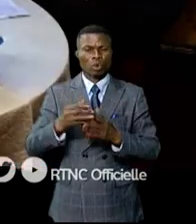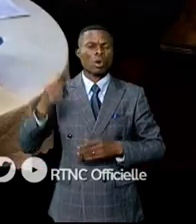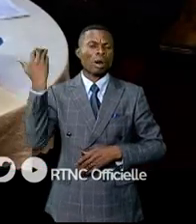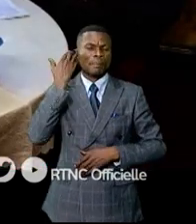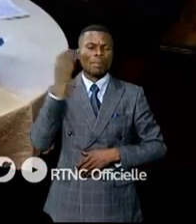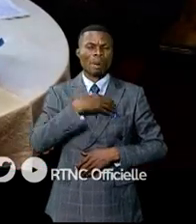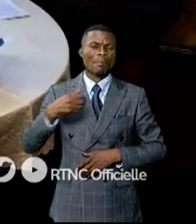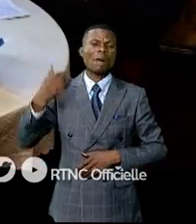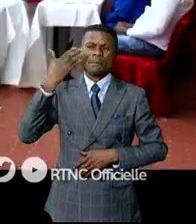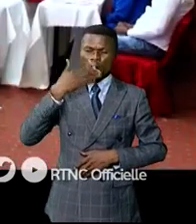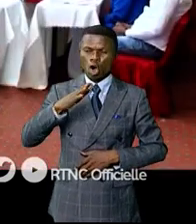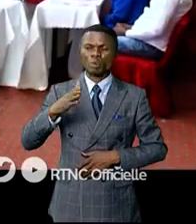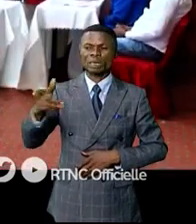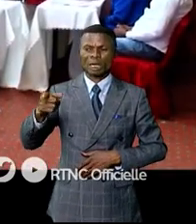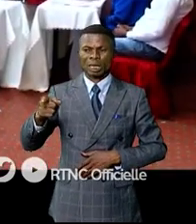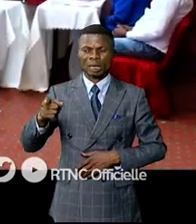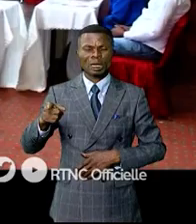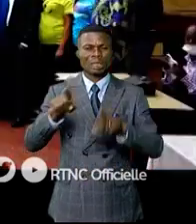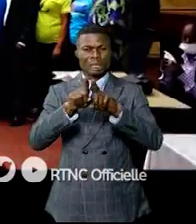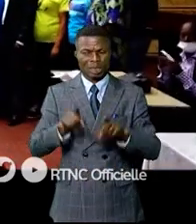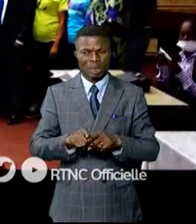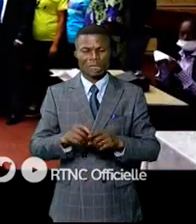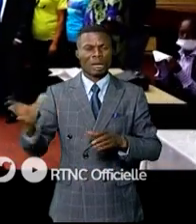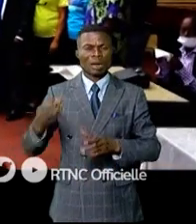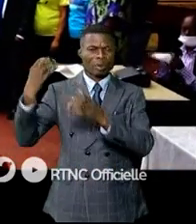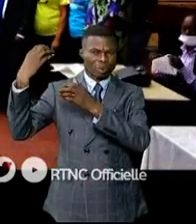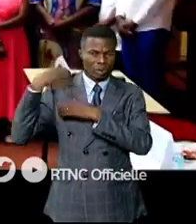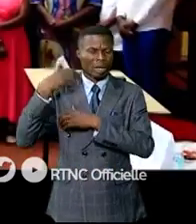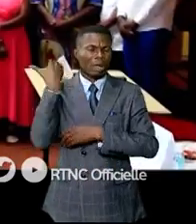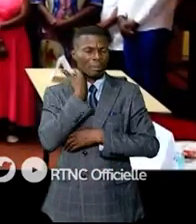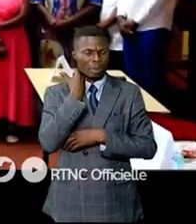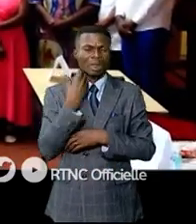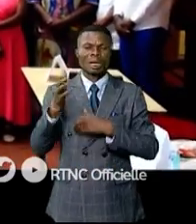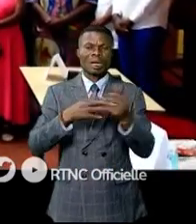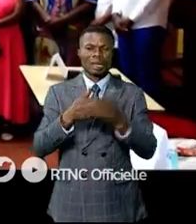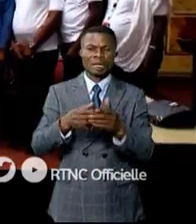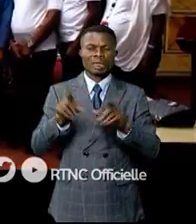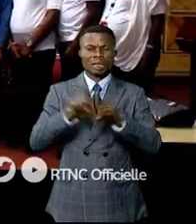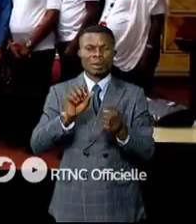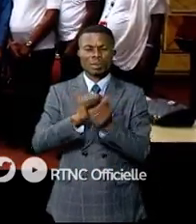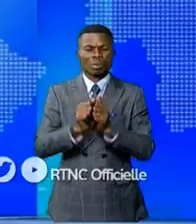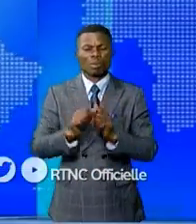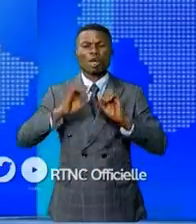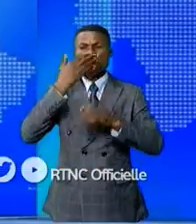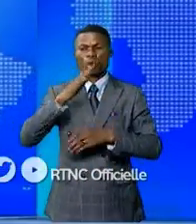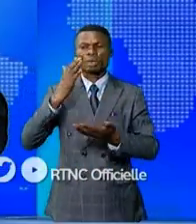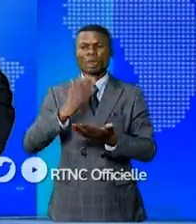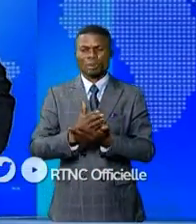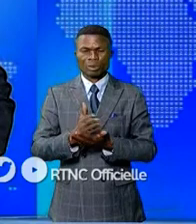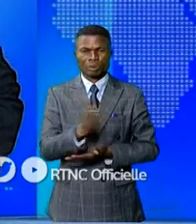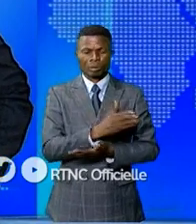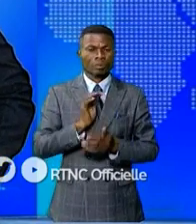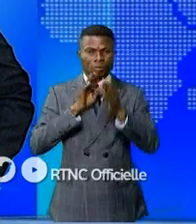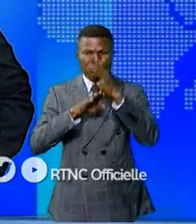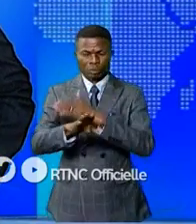prestataires des formations sanitaires et officines privées dans la prise en charge du paludisme simple dans les secteurs privés. Une